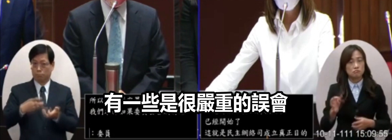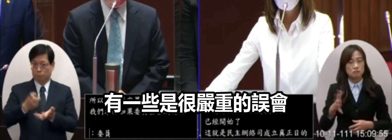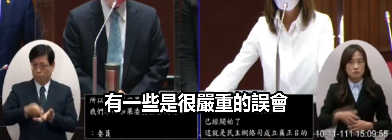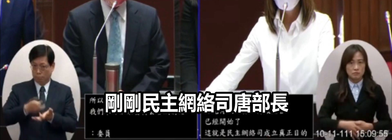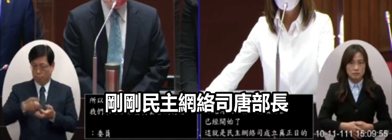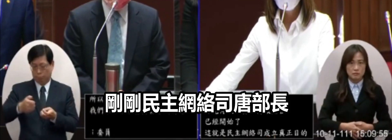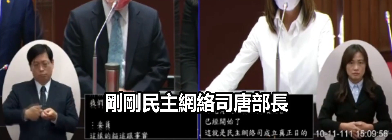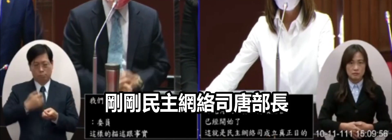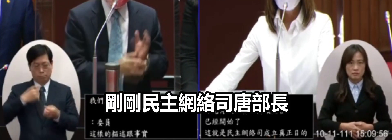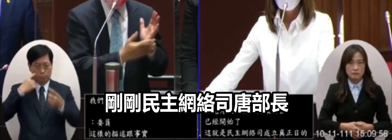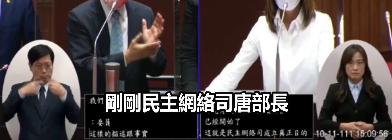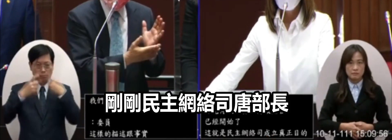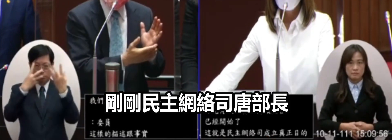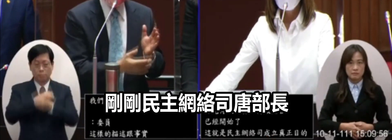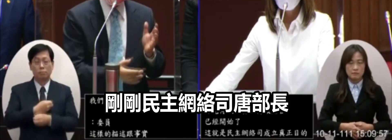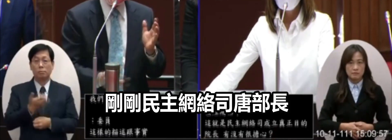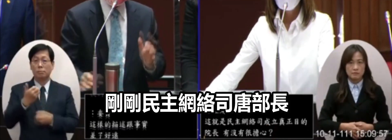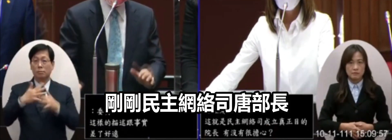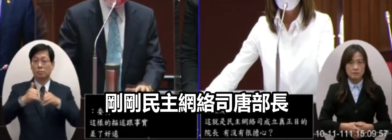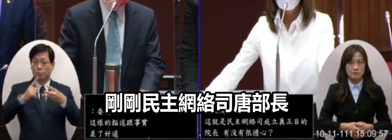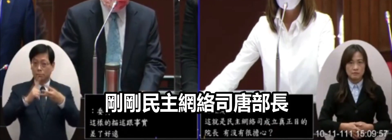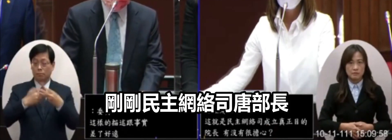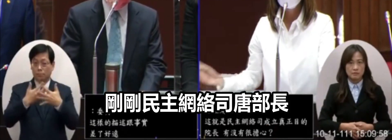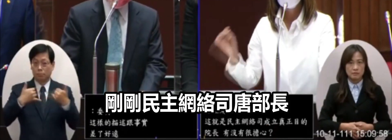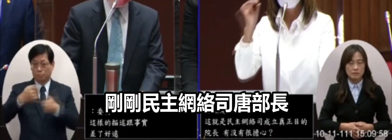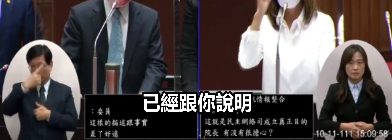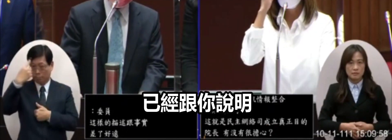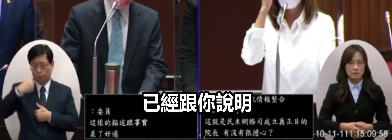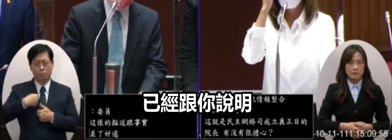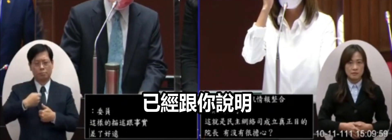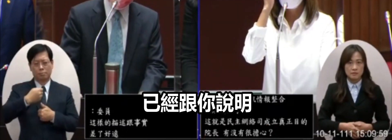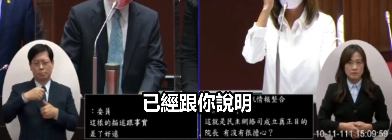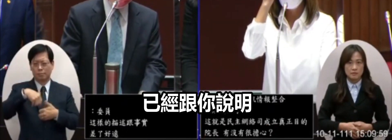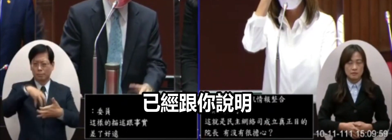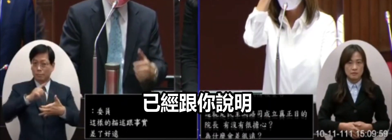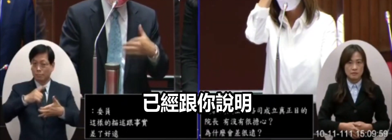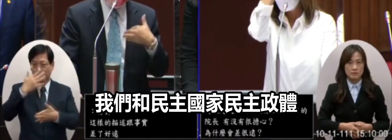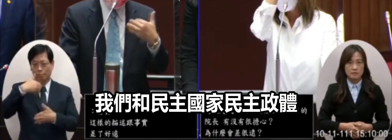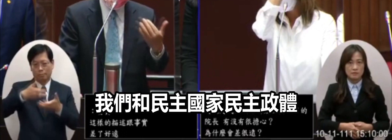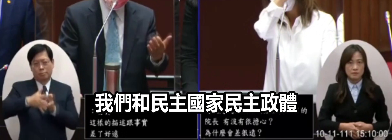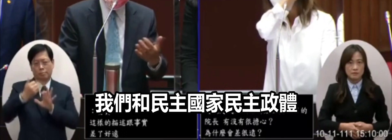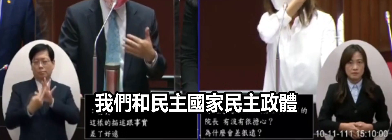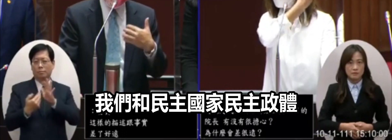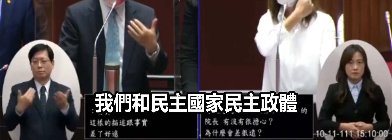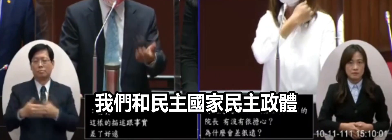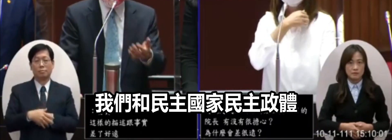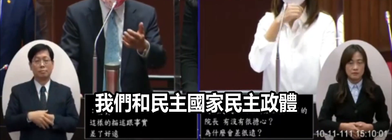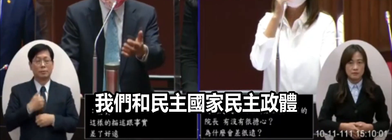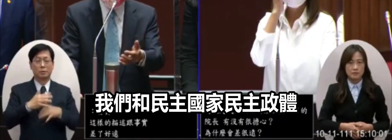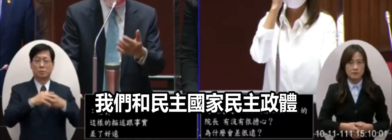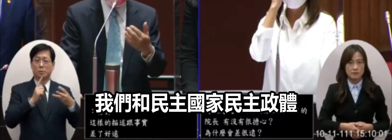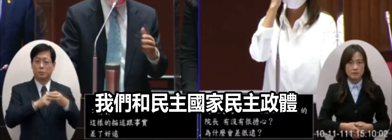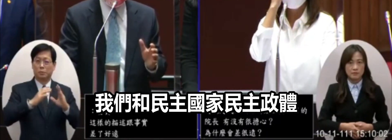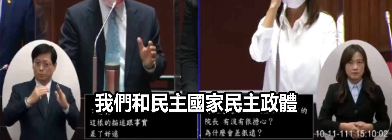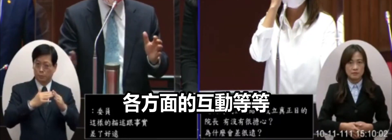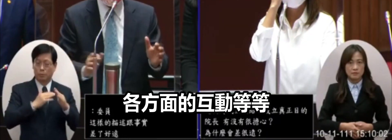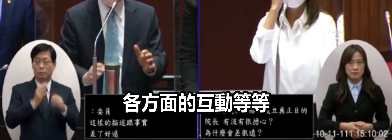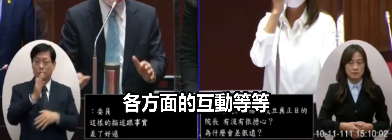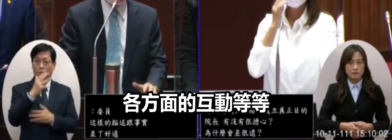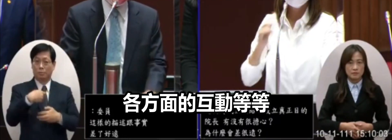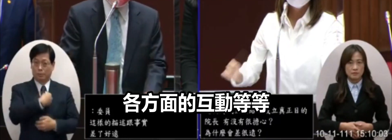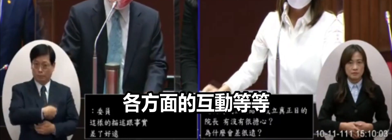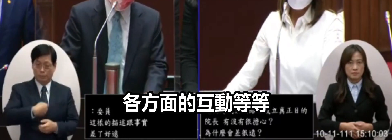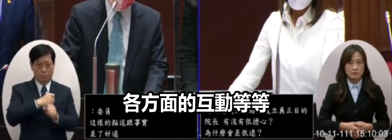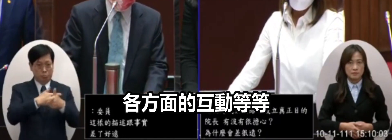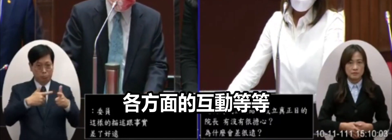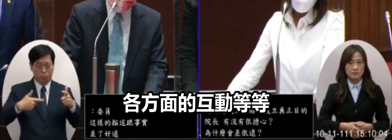的误会。刚刚民主网络司唐部长已经跟你说明我们和民主国家民主政体各